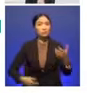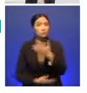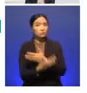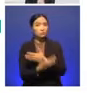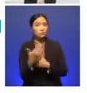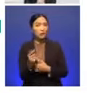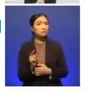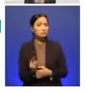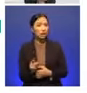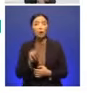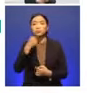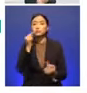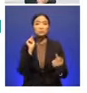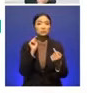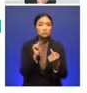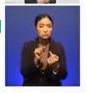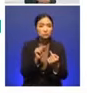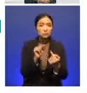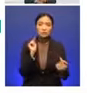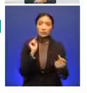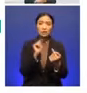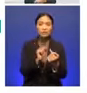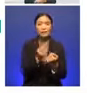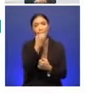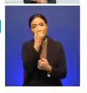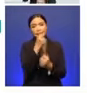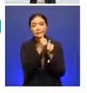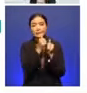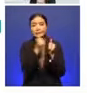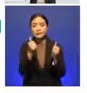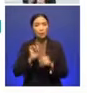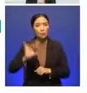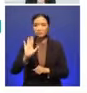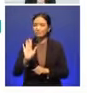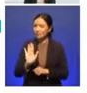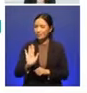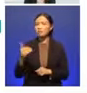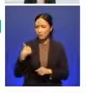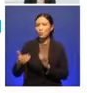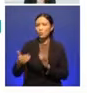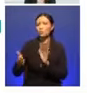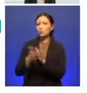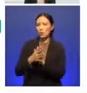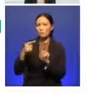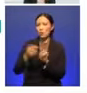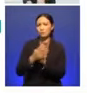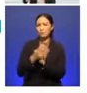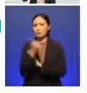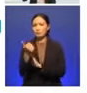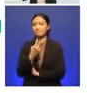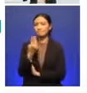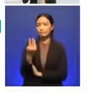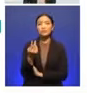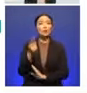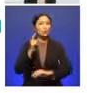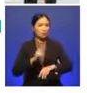านี้มันไม่ได้พูดถึงเฉพาะเรื่องของการเข้าถึงโภชนาการต่างๆอย่างเดียวแต่มันยังรวมถึงขออนุญาตภาพต่อไปครับเวลาที่จ